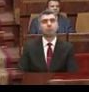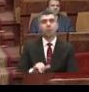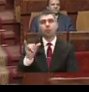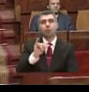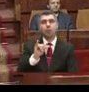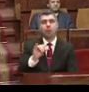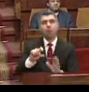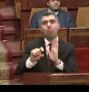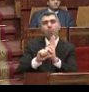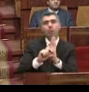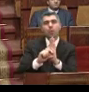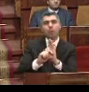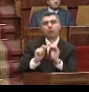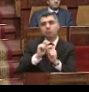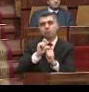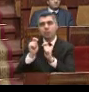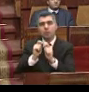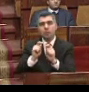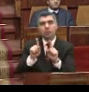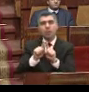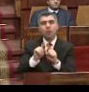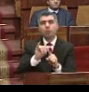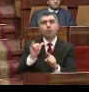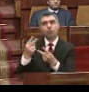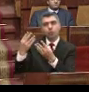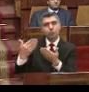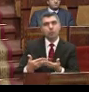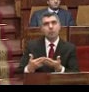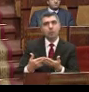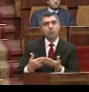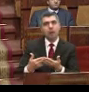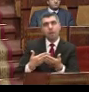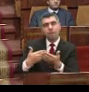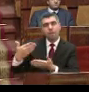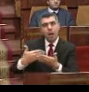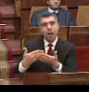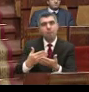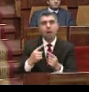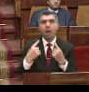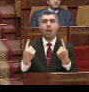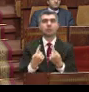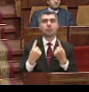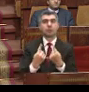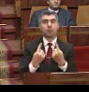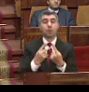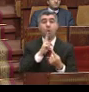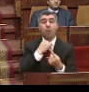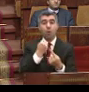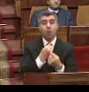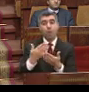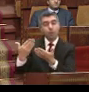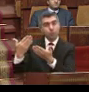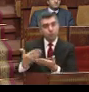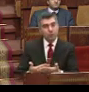مشكل؟ نجيو نناقشوا العلف، شنو مشكل؟ ولا نناقشوا أي موضوع. الحكومة كيخصها تساهم